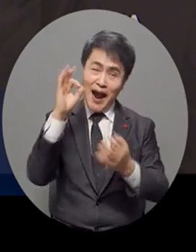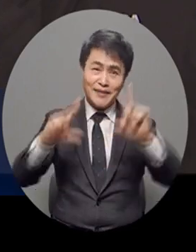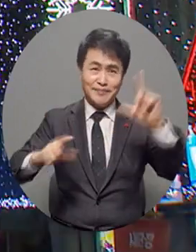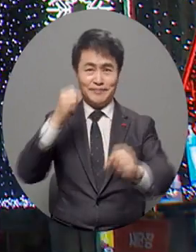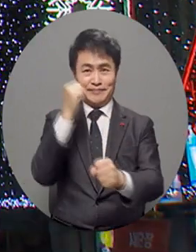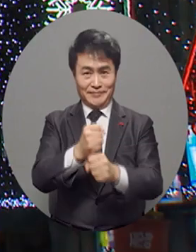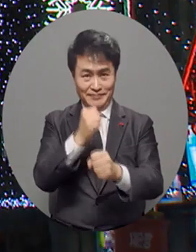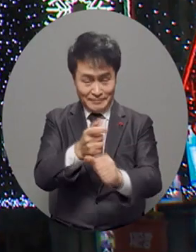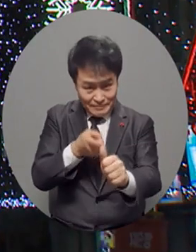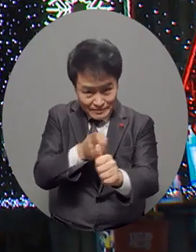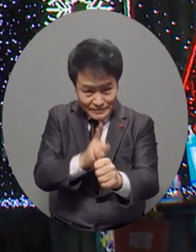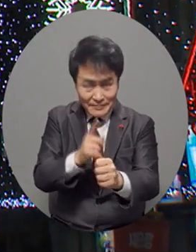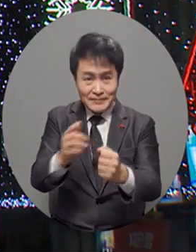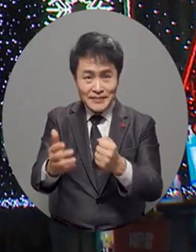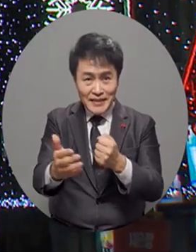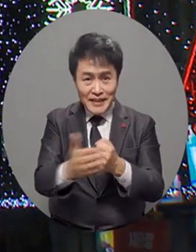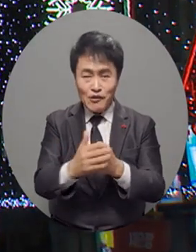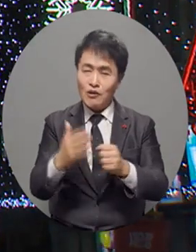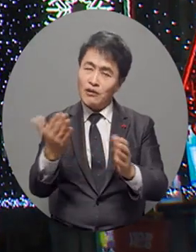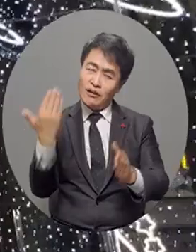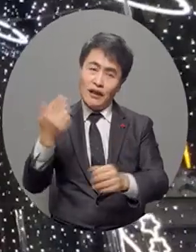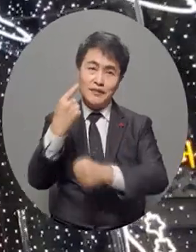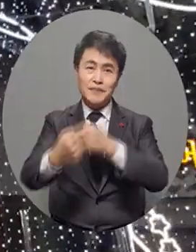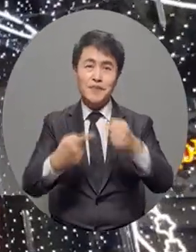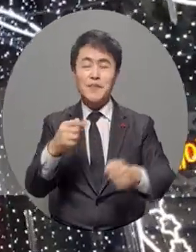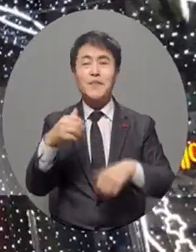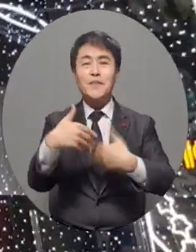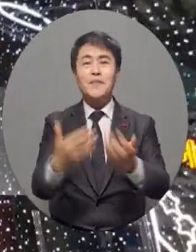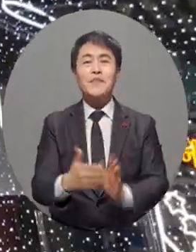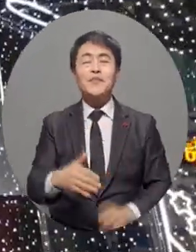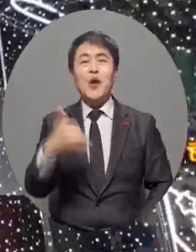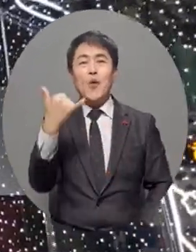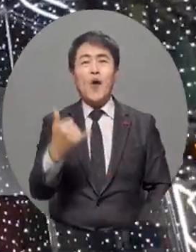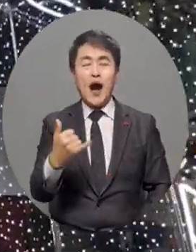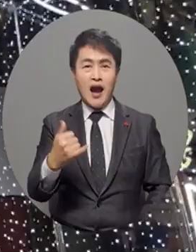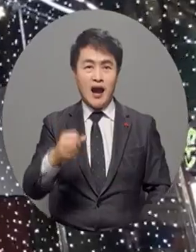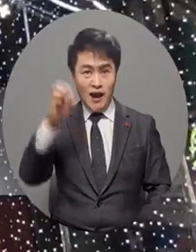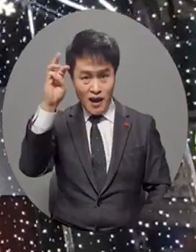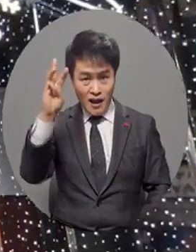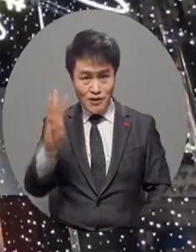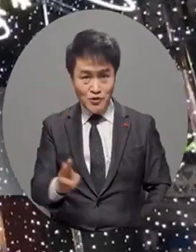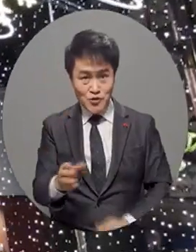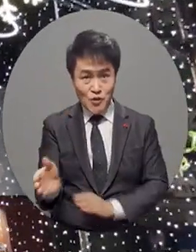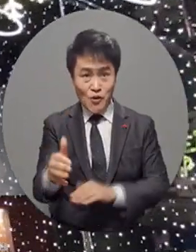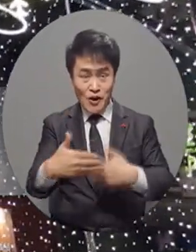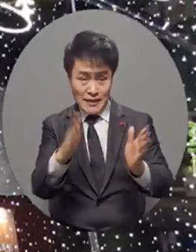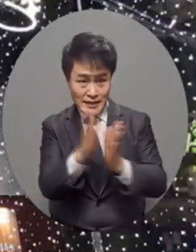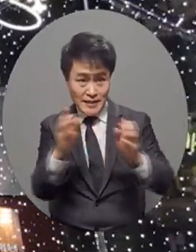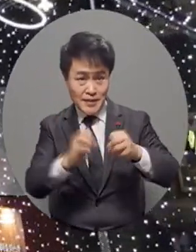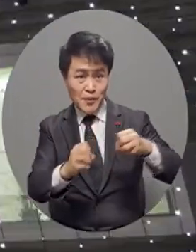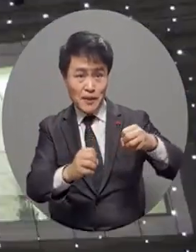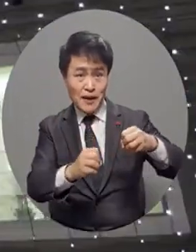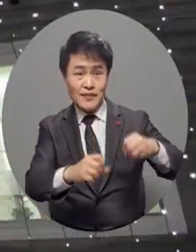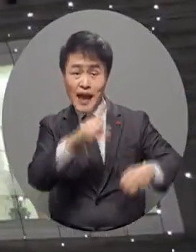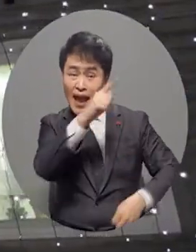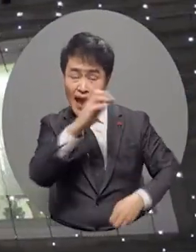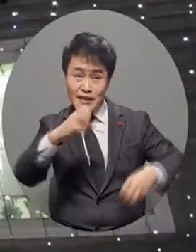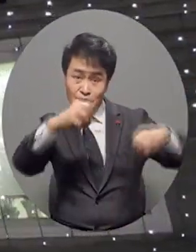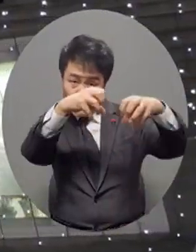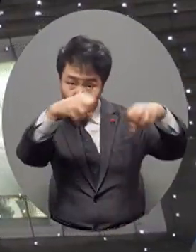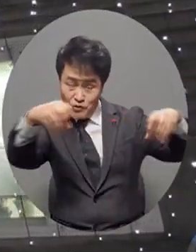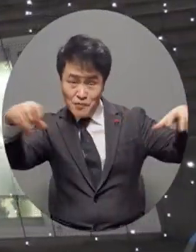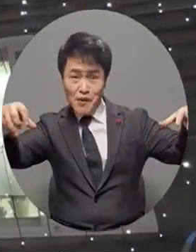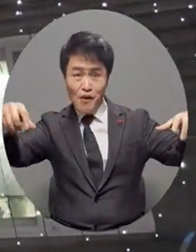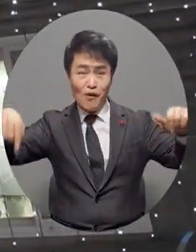했으니까. 지난 1년 동안 화천 지역 어르신들이 직접 만든 산천어 등과 LED 조명이 읍내를 환하게